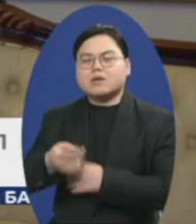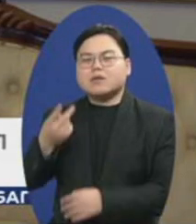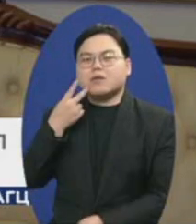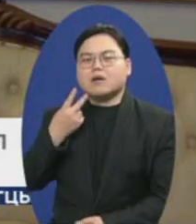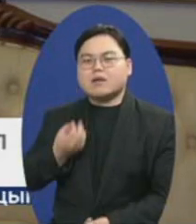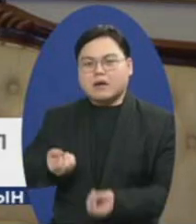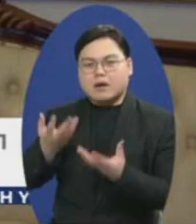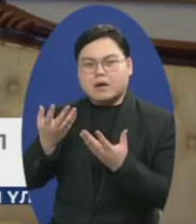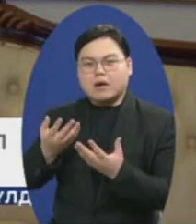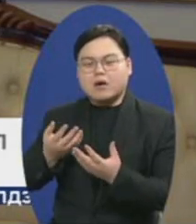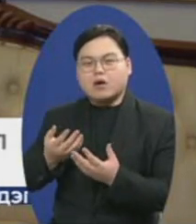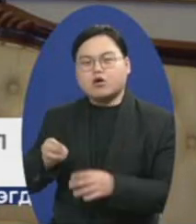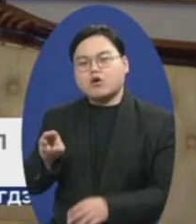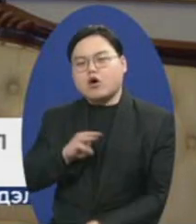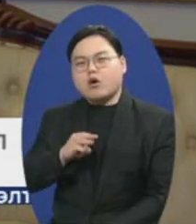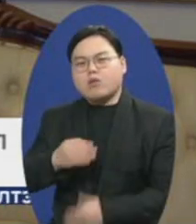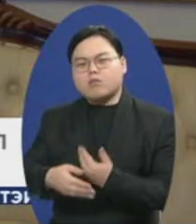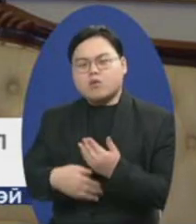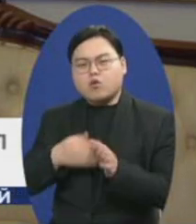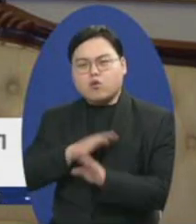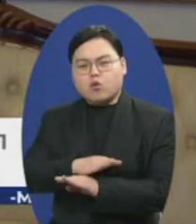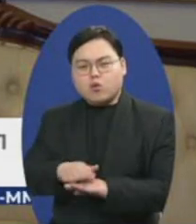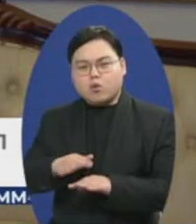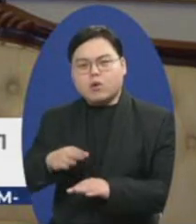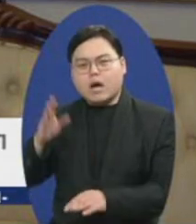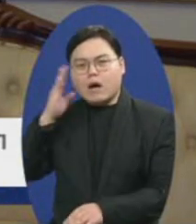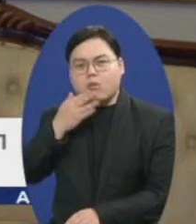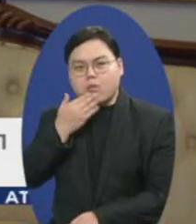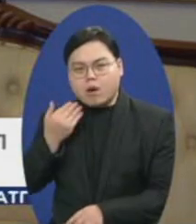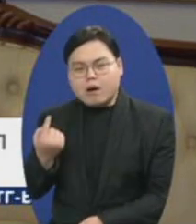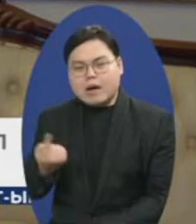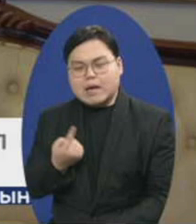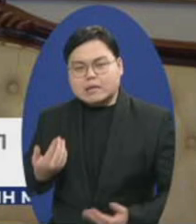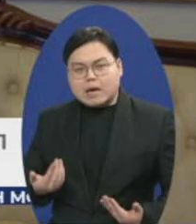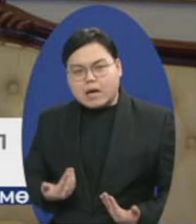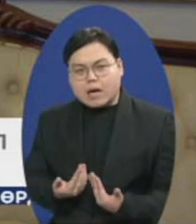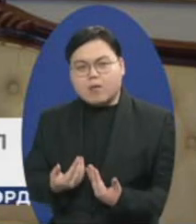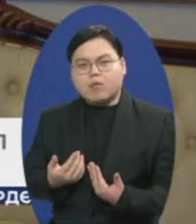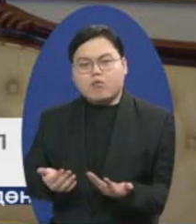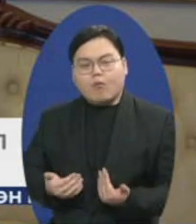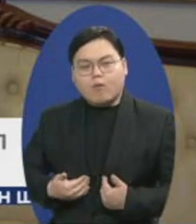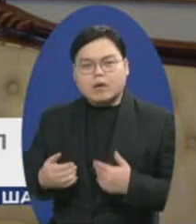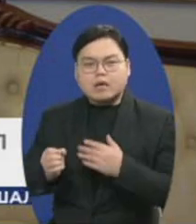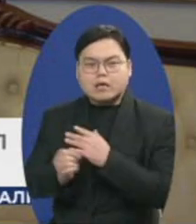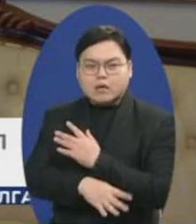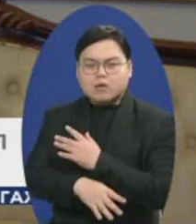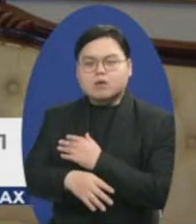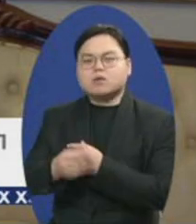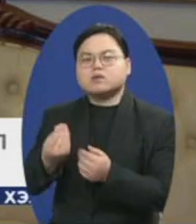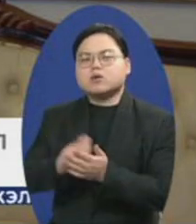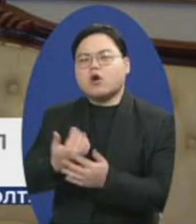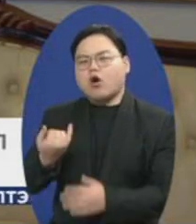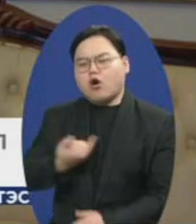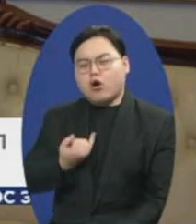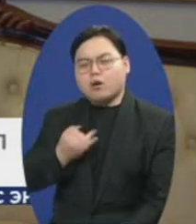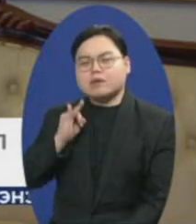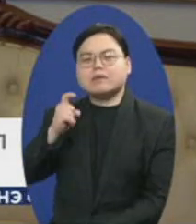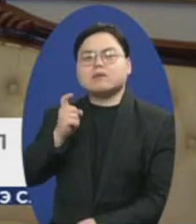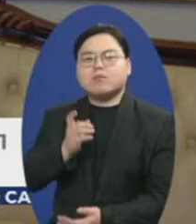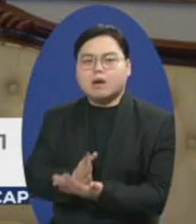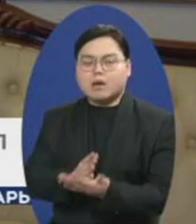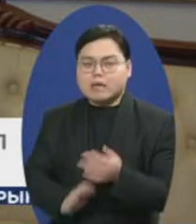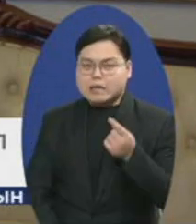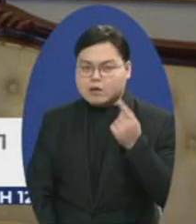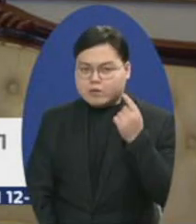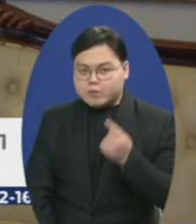салдаг, хүүхэд өнчрнө, хүүхэд мөнгөгүй болдог. Ингээд энэ хохирол хамсаад байгаа юм л да. Нэгдүгээр төр,